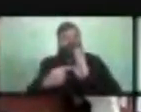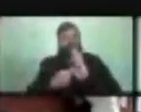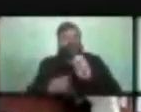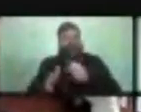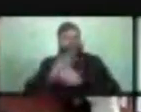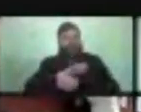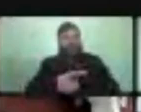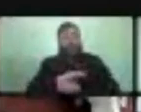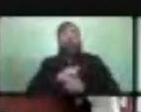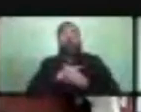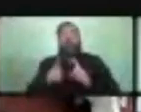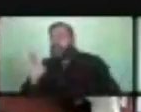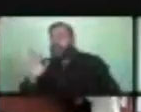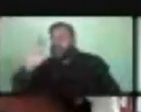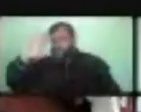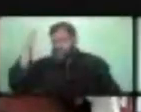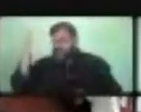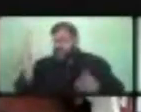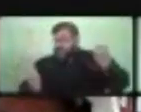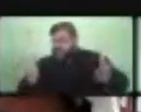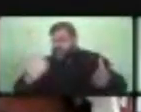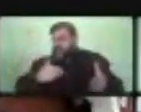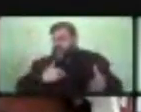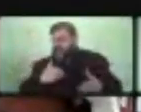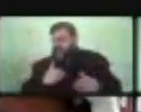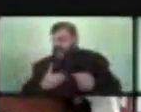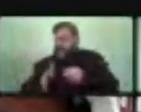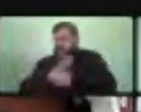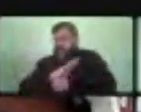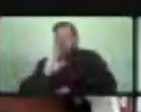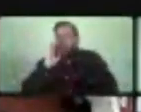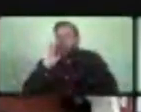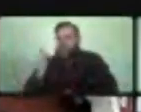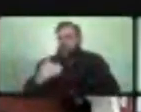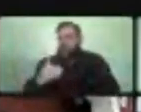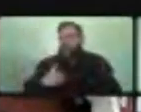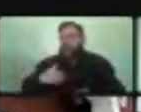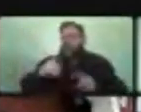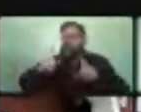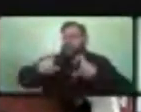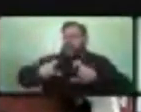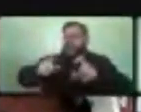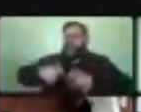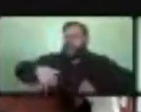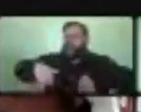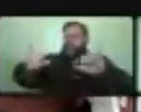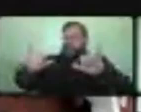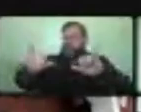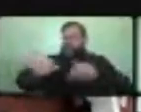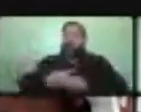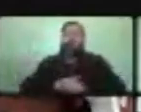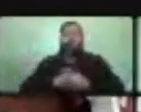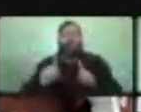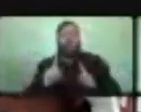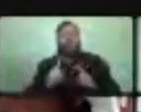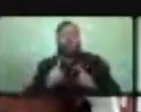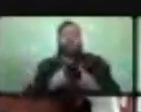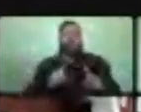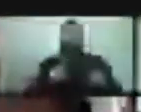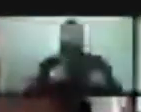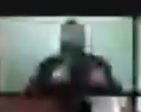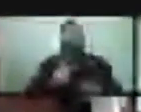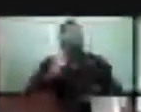tutafanya upimaji wa asymptomatic, na serikali ya kitaifa ina changamkia jambo hili